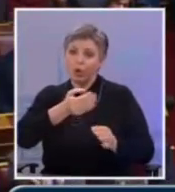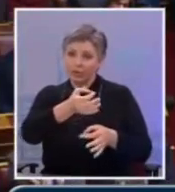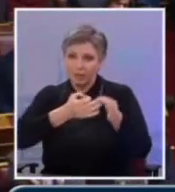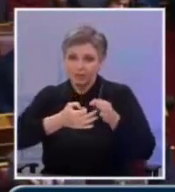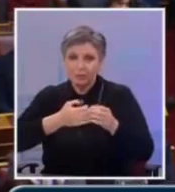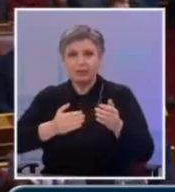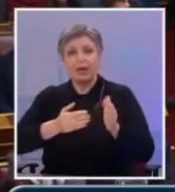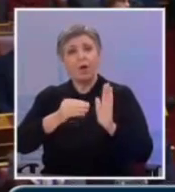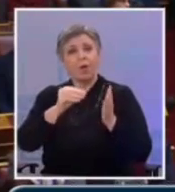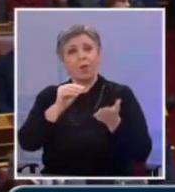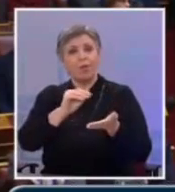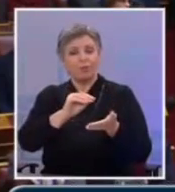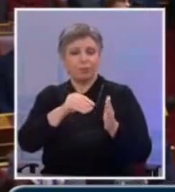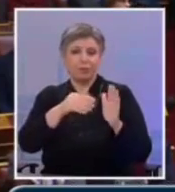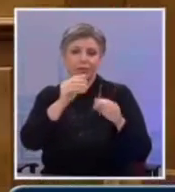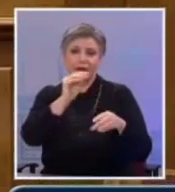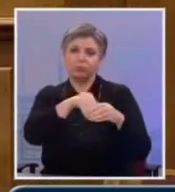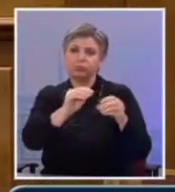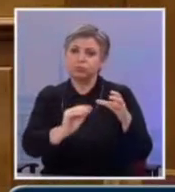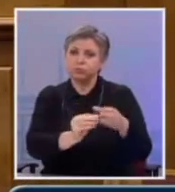Και επειδή έχουμε απόλυτη επίγνωση